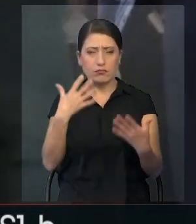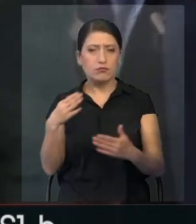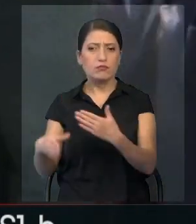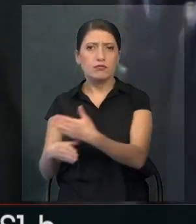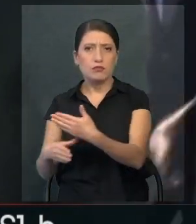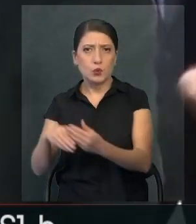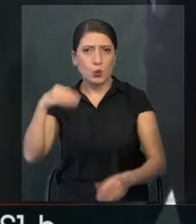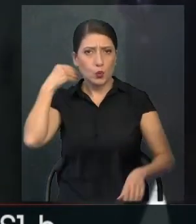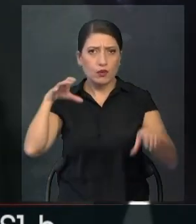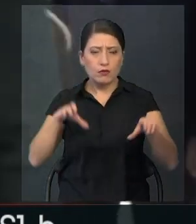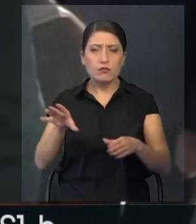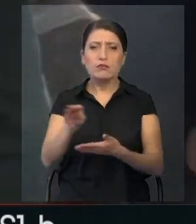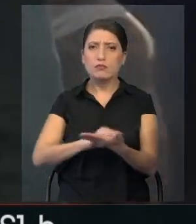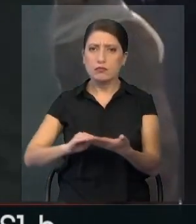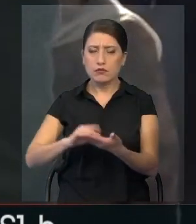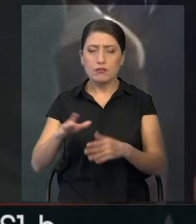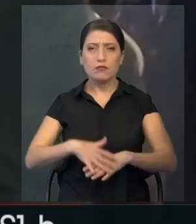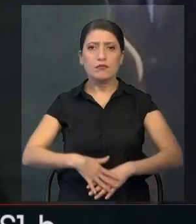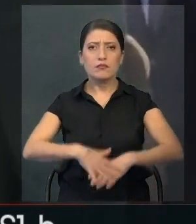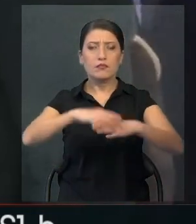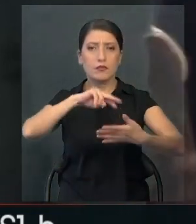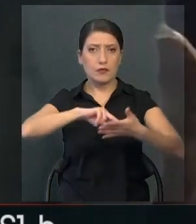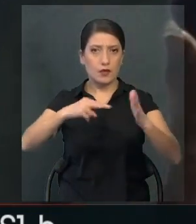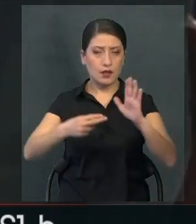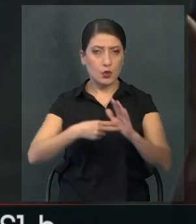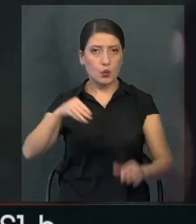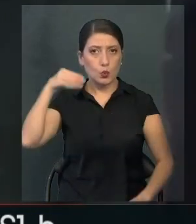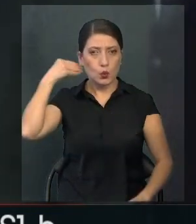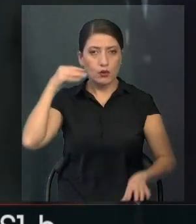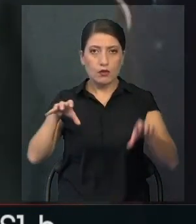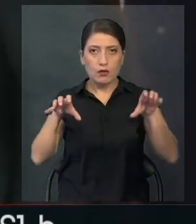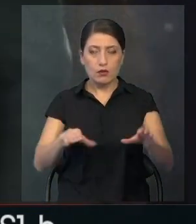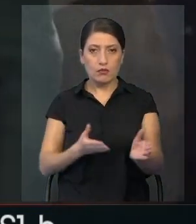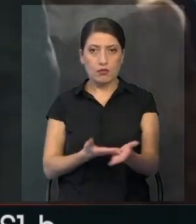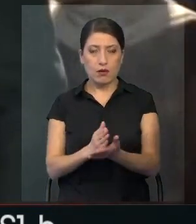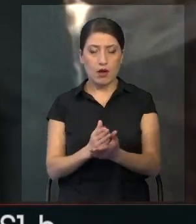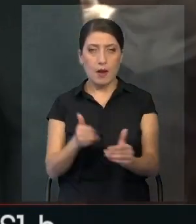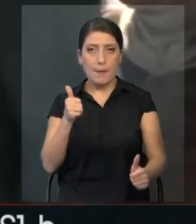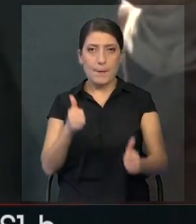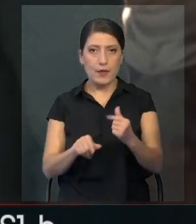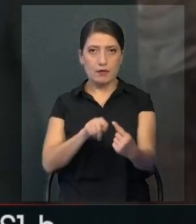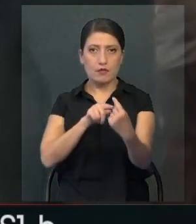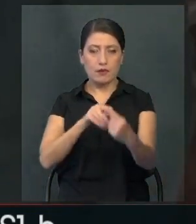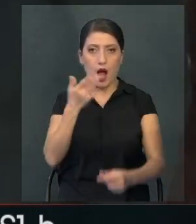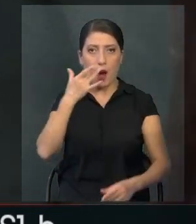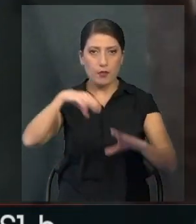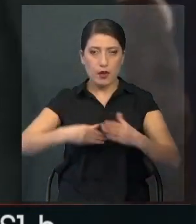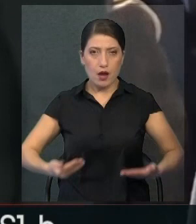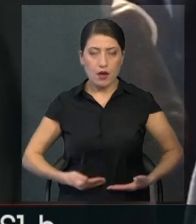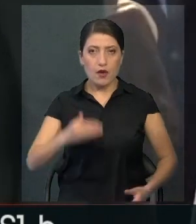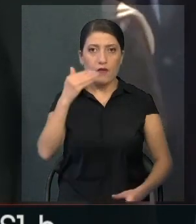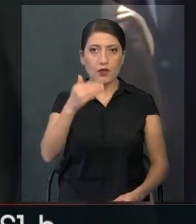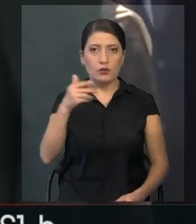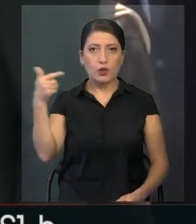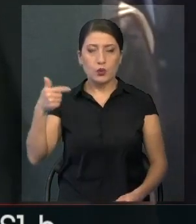Էրդողանին, կրկնելով նրա պնդումը, թե հեղաշրջման նախաձեռնողը Թուրքիայի նախագահի քաղաքական հակառակորդ ամերիկաբնակ Ֆեթուլլահ Գյուլենն